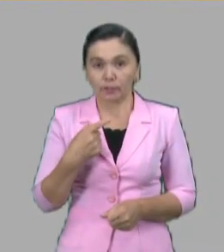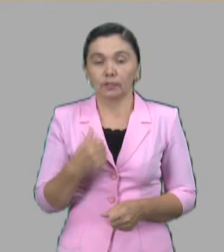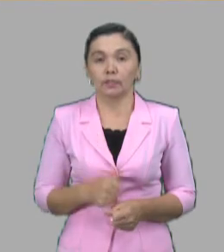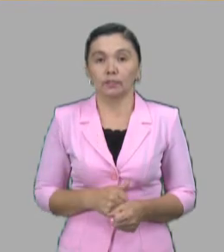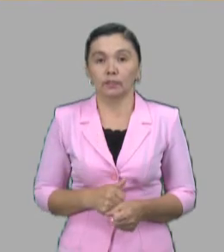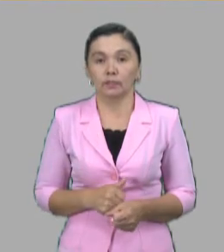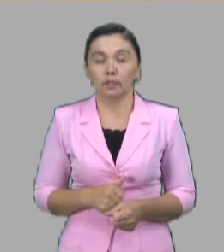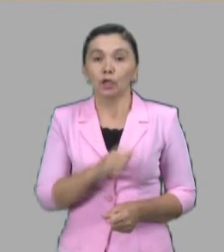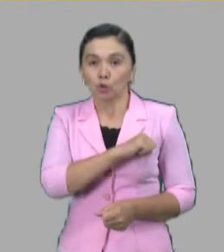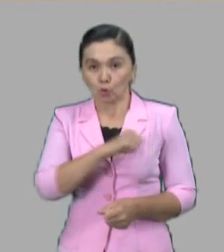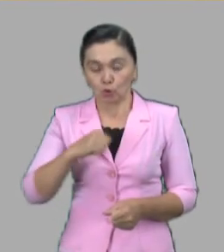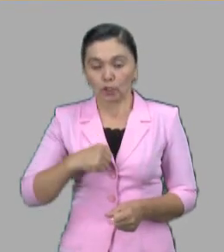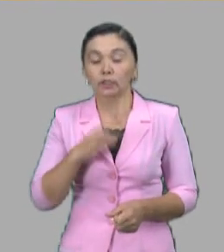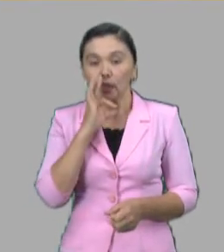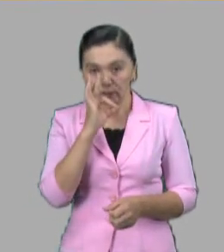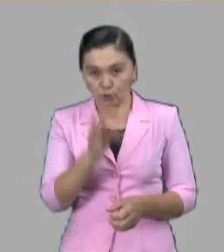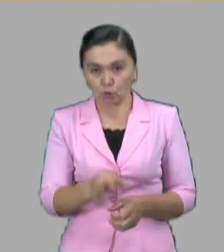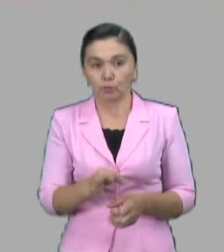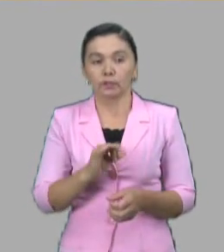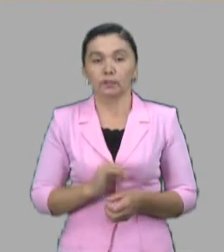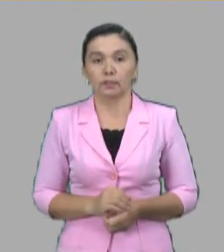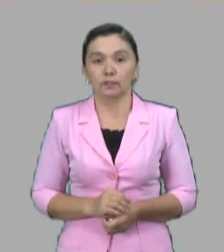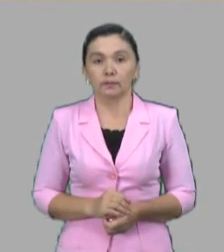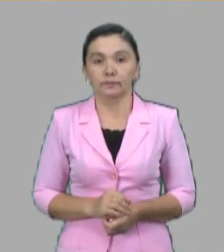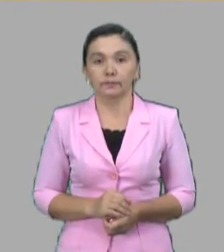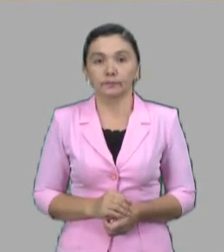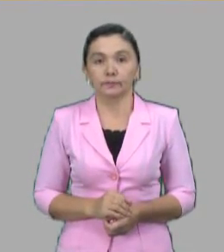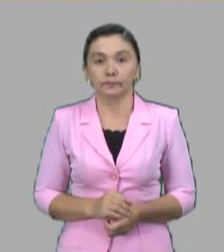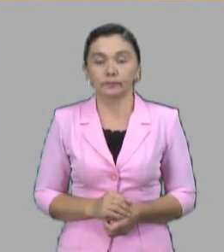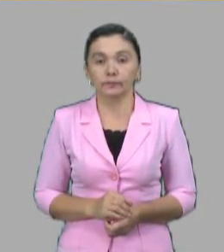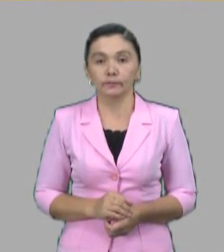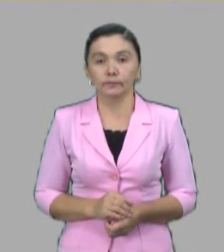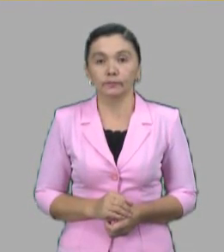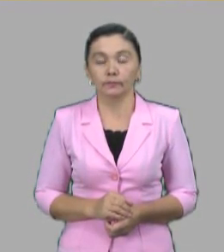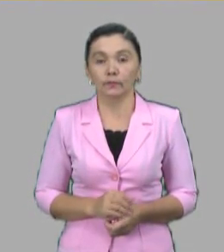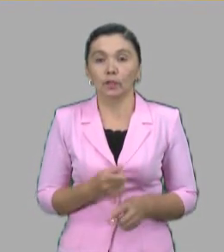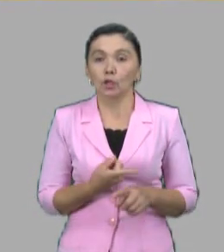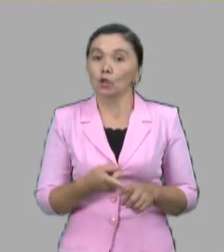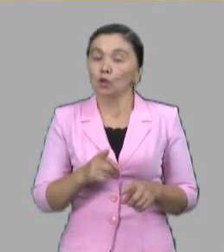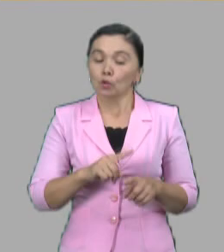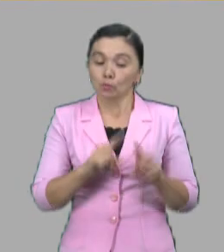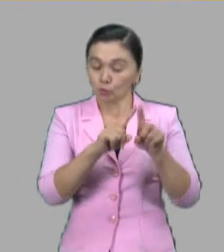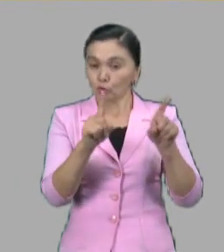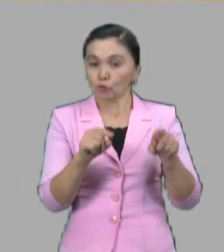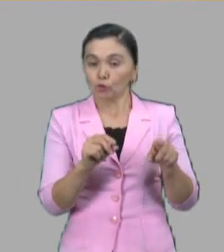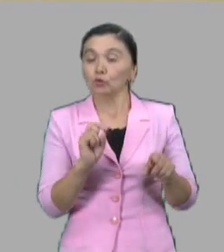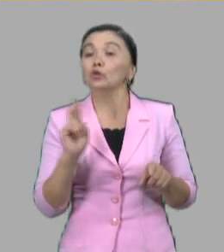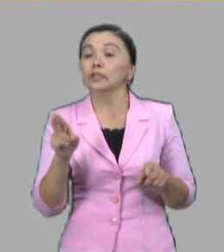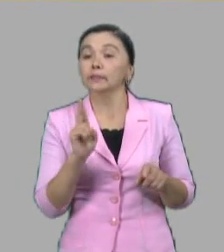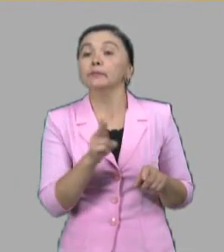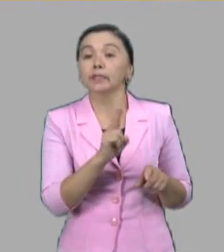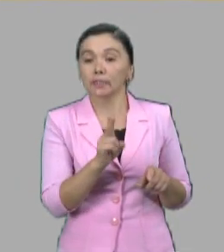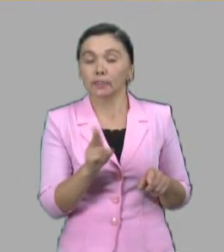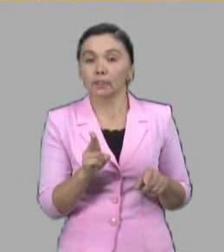Айтып бергиле. Өз алдыңарча жооп бергиле. Бул сүрөттө кимдер?